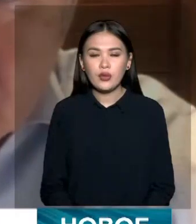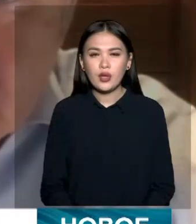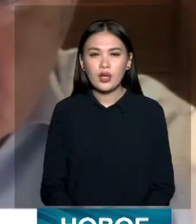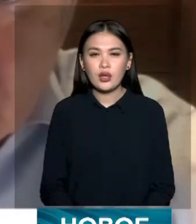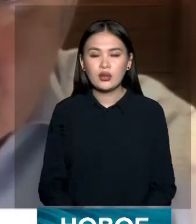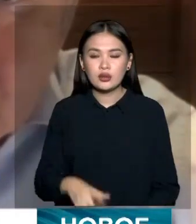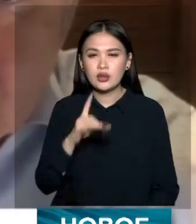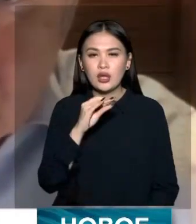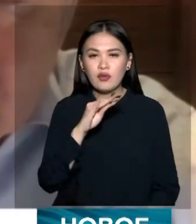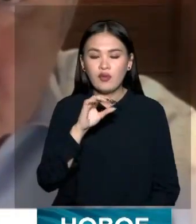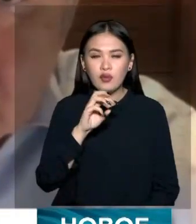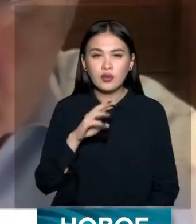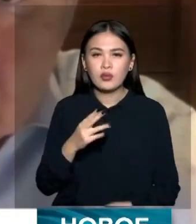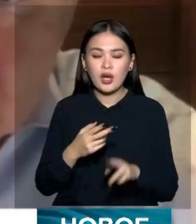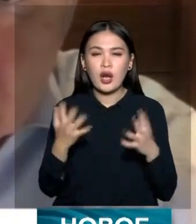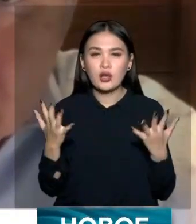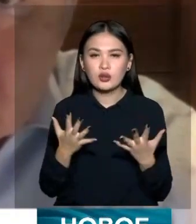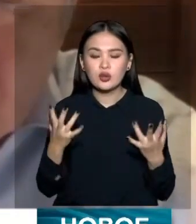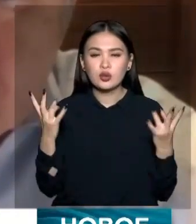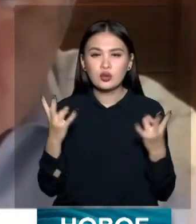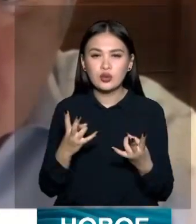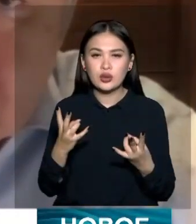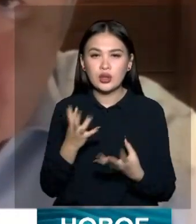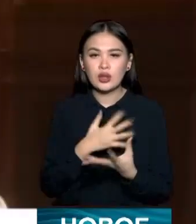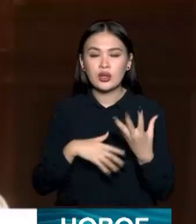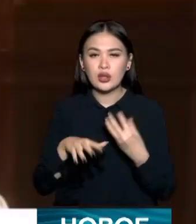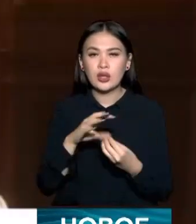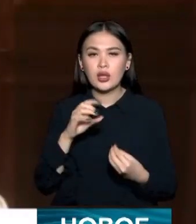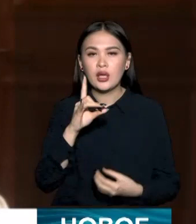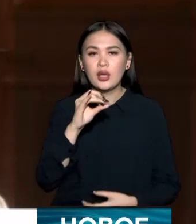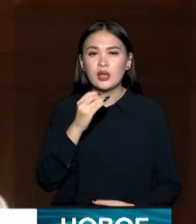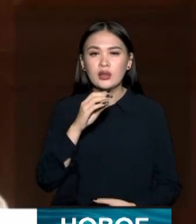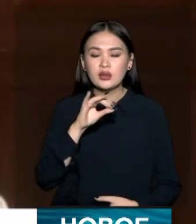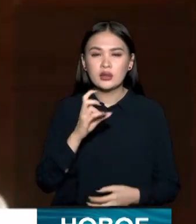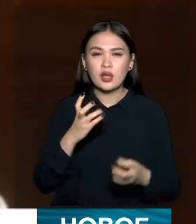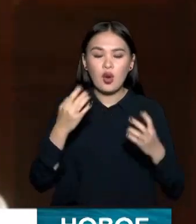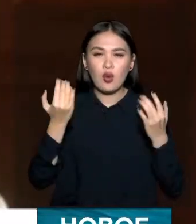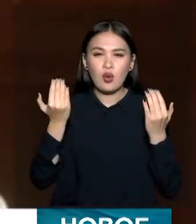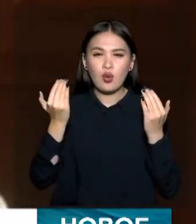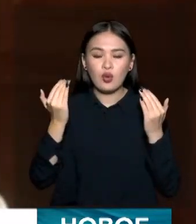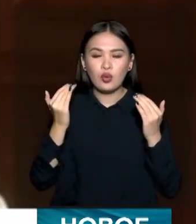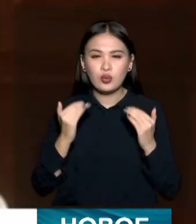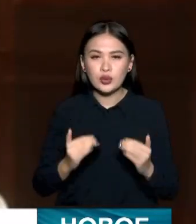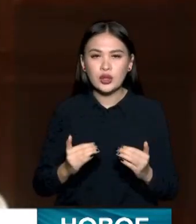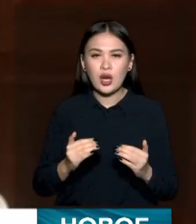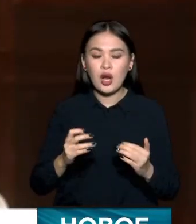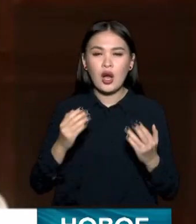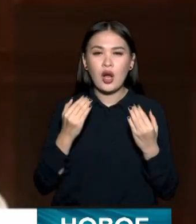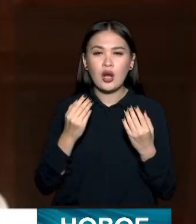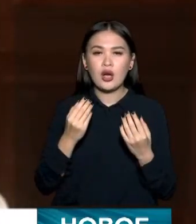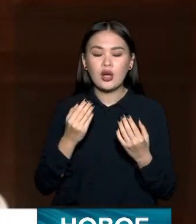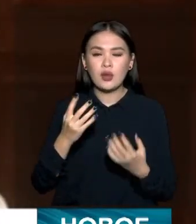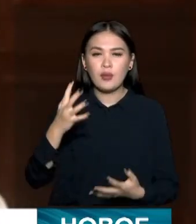Главная реформа, которая нам нужна, это больше рынка. Надо уменьшать количество